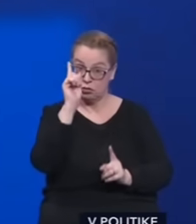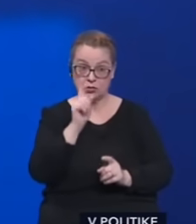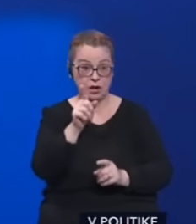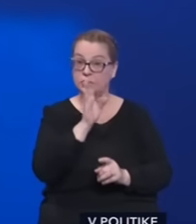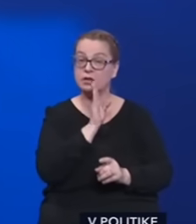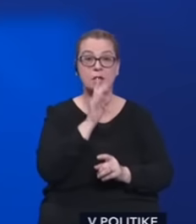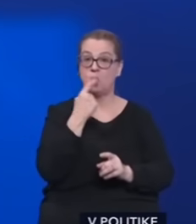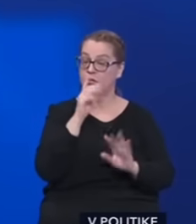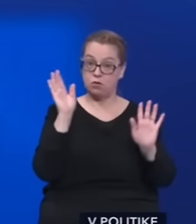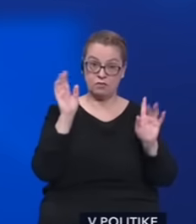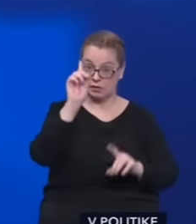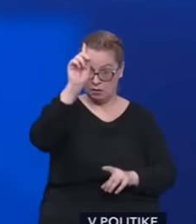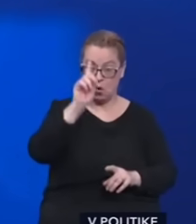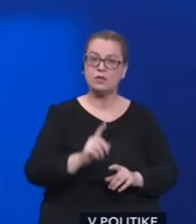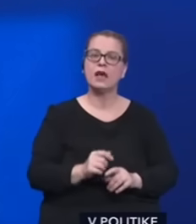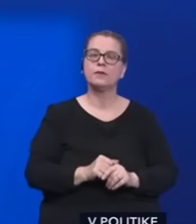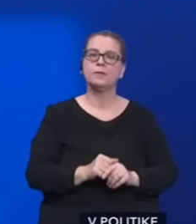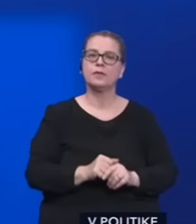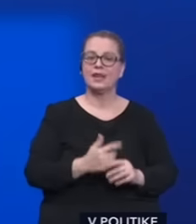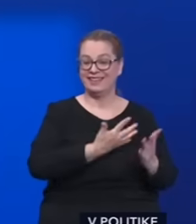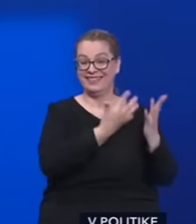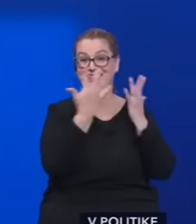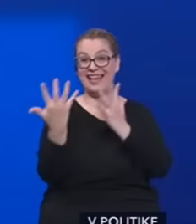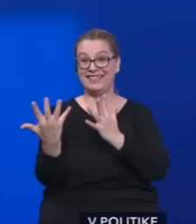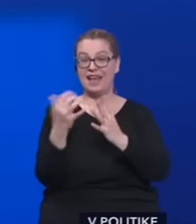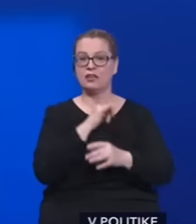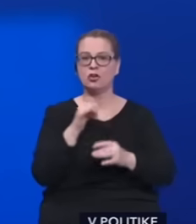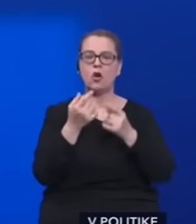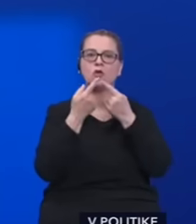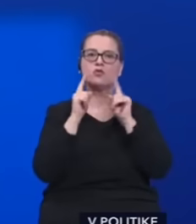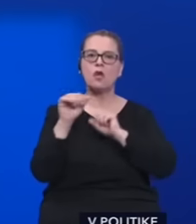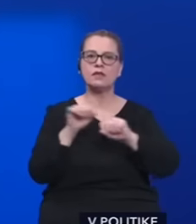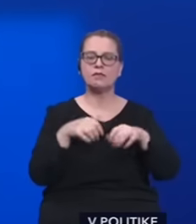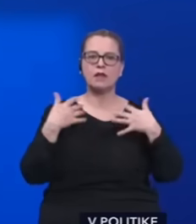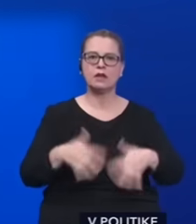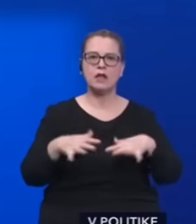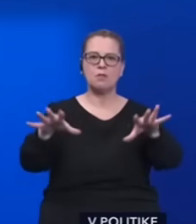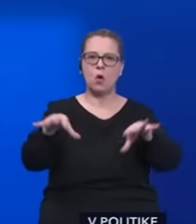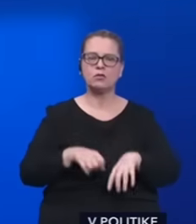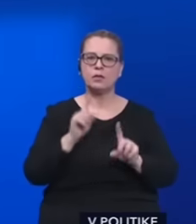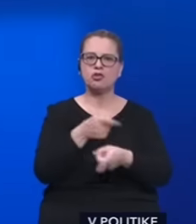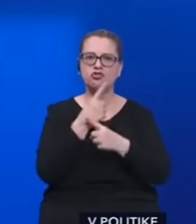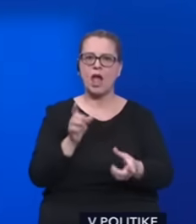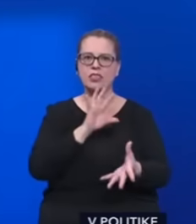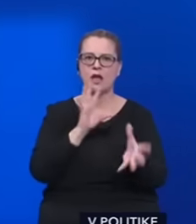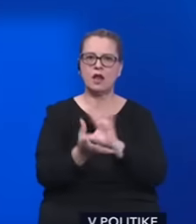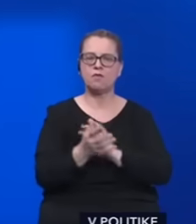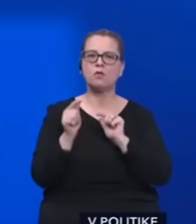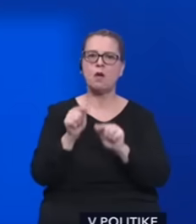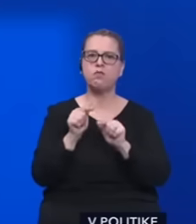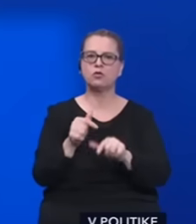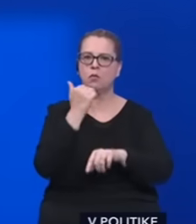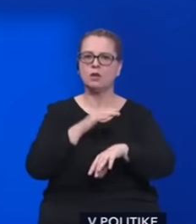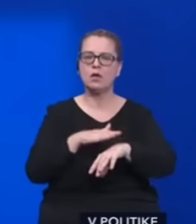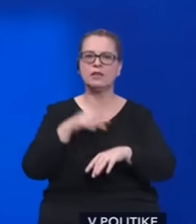že s tým nič nemáte. Počas ostatných 10 rokov neprijala slovenská vláda žiadnu zásadnú reformu, ktorá by podporila